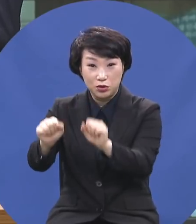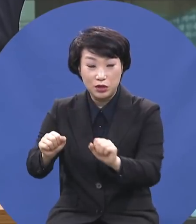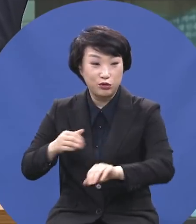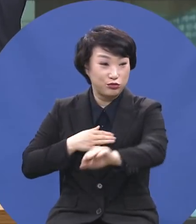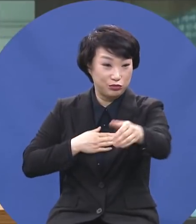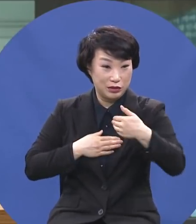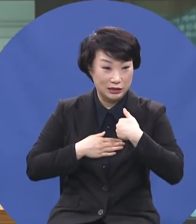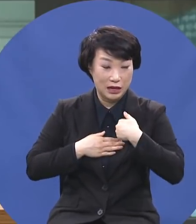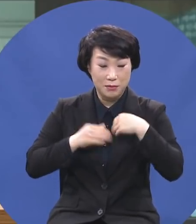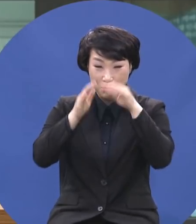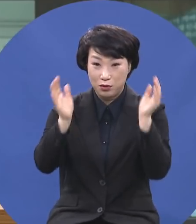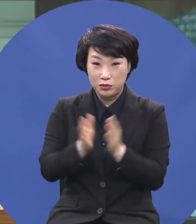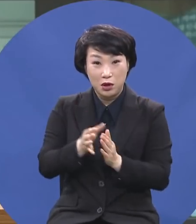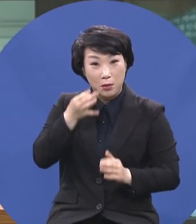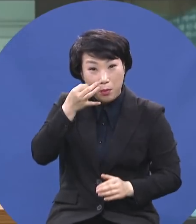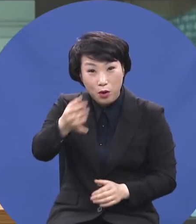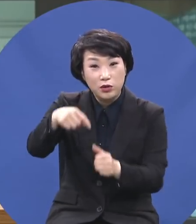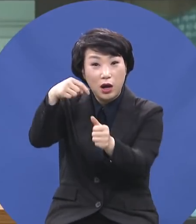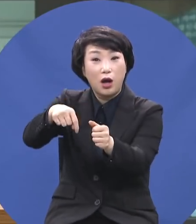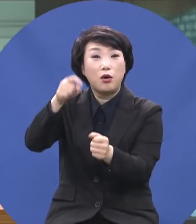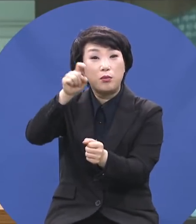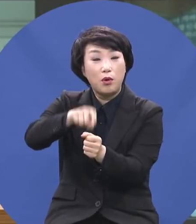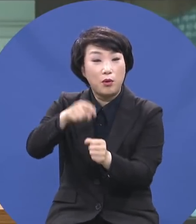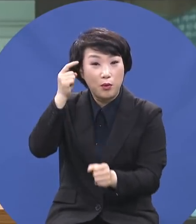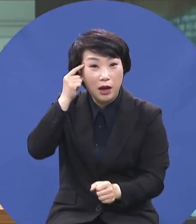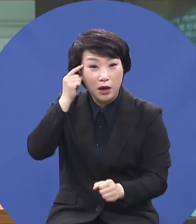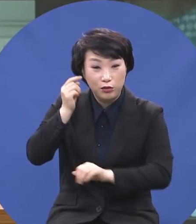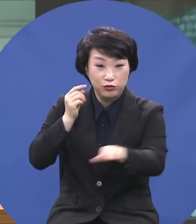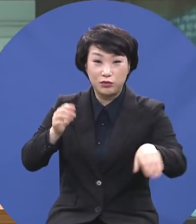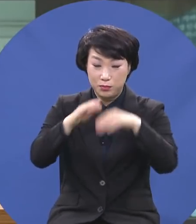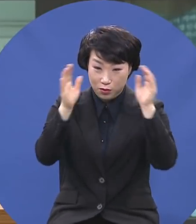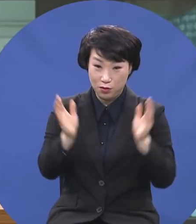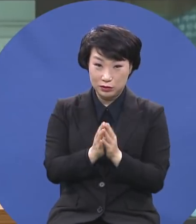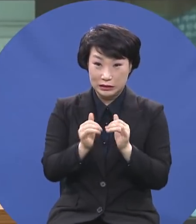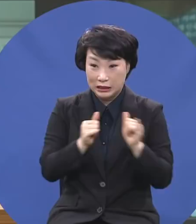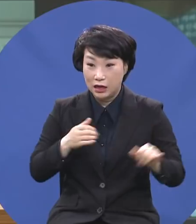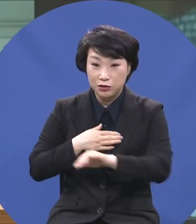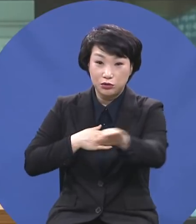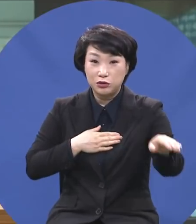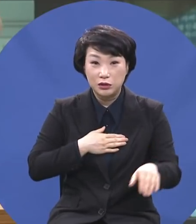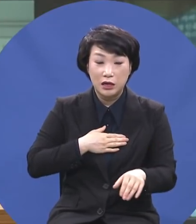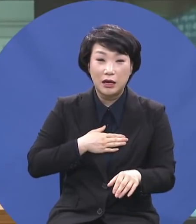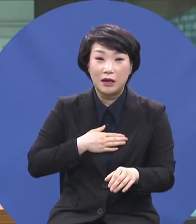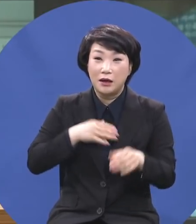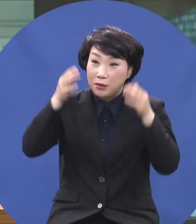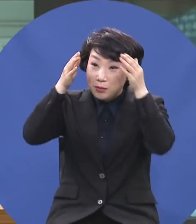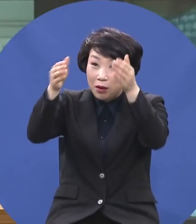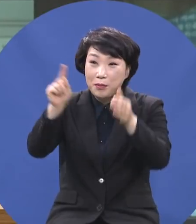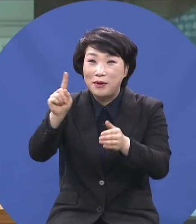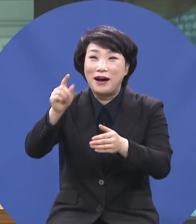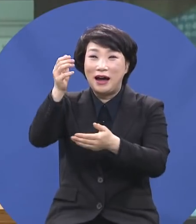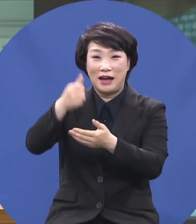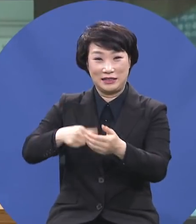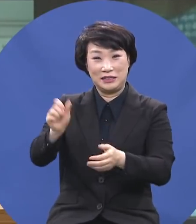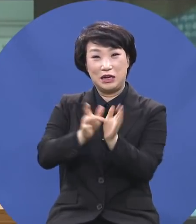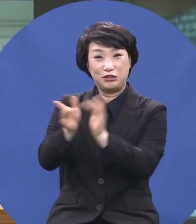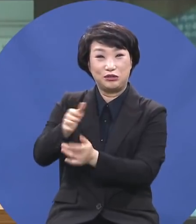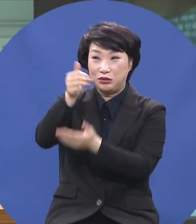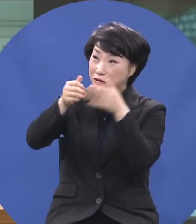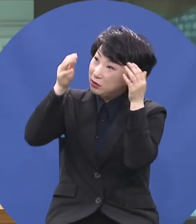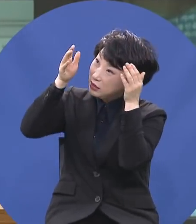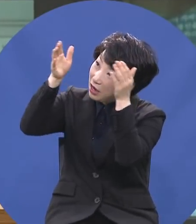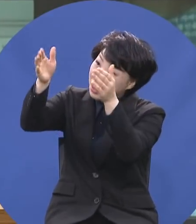이렇게 우리에게 일러주고 보여주는 까닭이 뭐냐? 우리 모든 인류의 시선은 그 아들을 겨냥하라 그